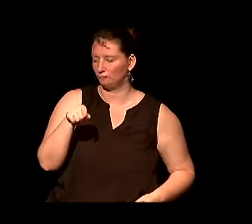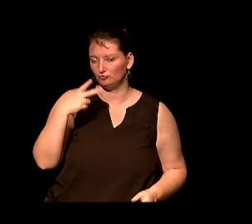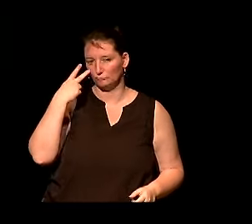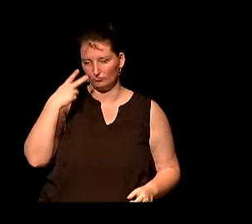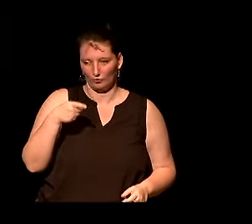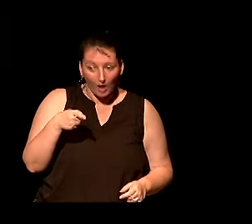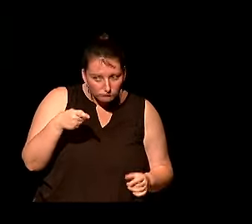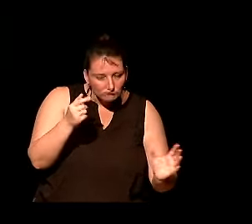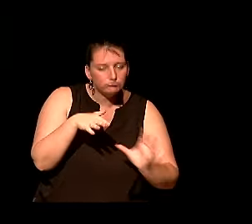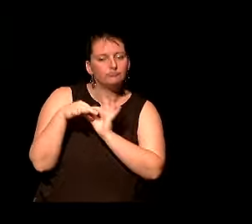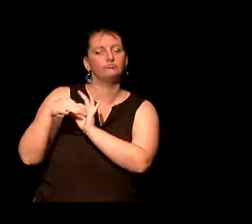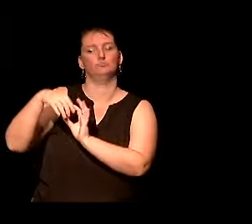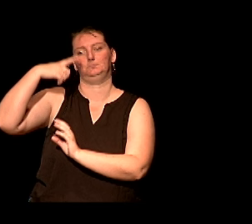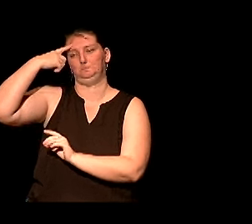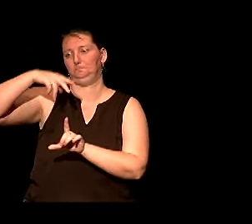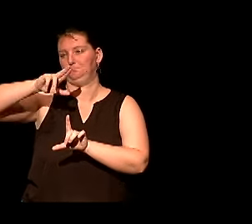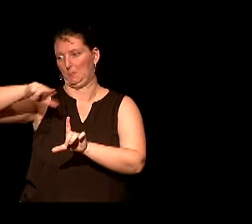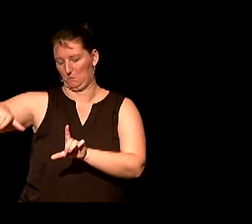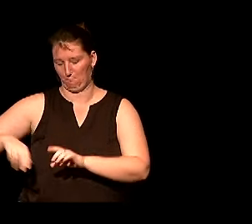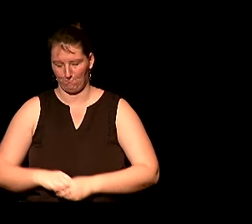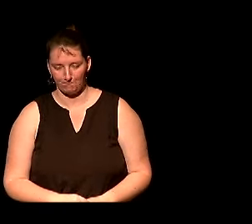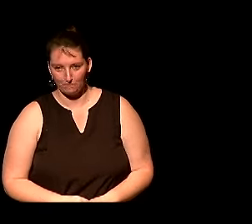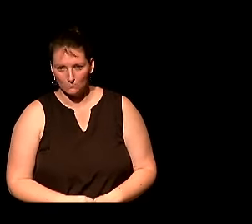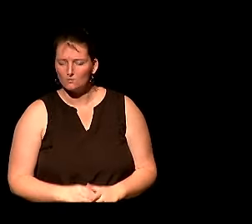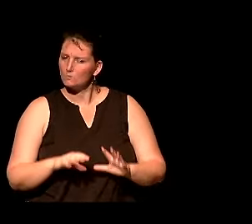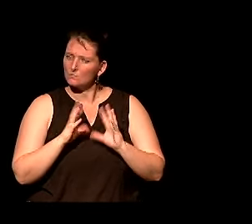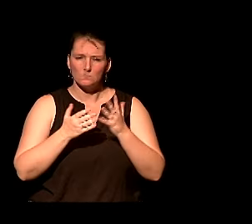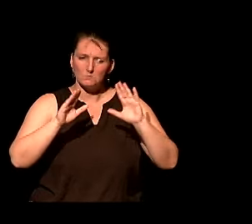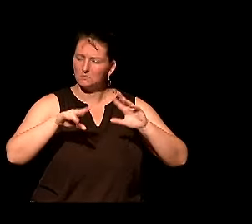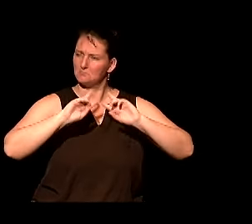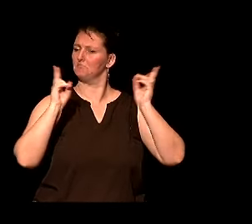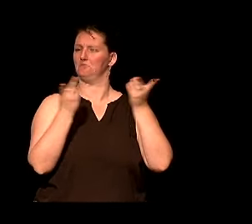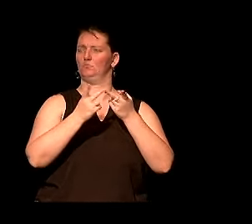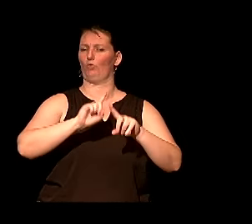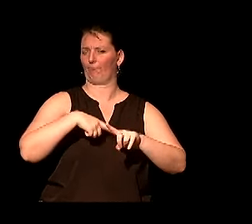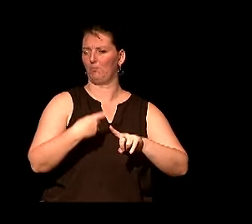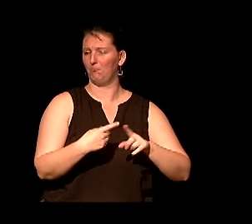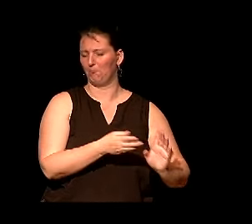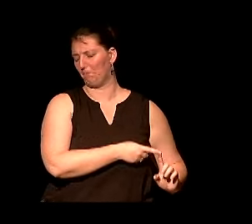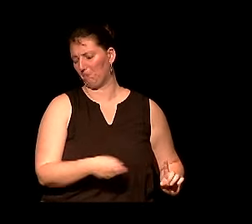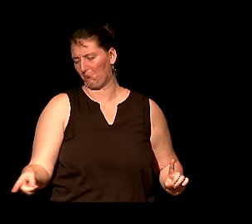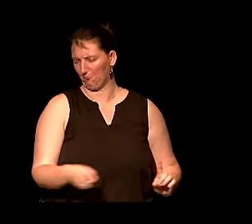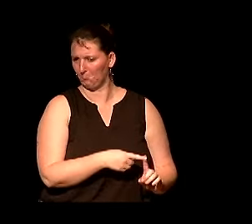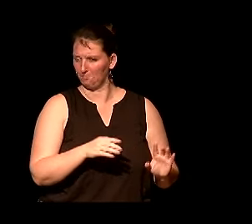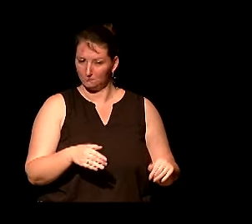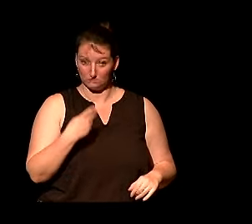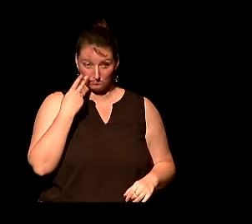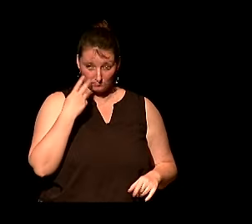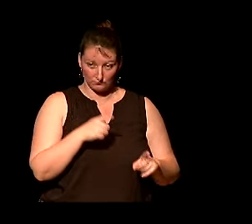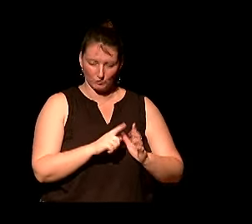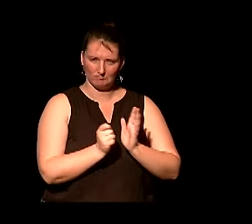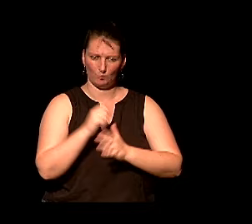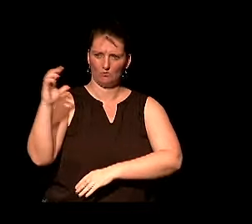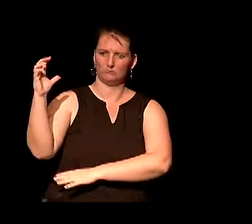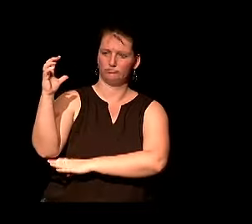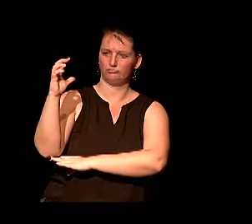à la peinture. Et plus largement dans le reste du film, on trouve aussi des plans de coucher de